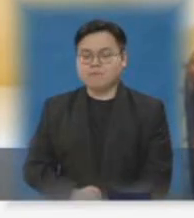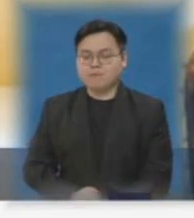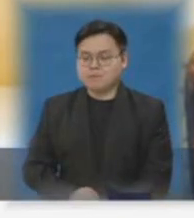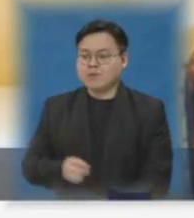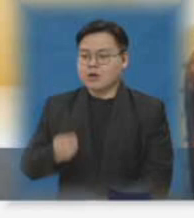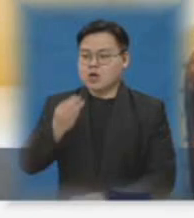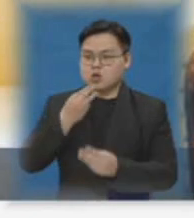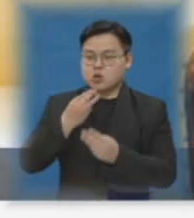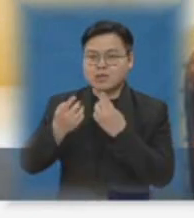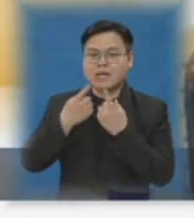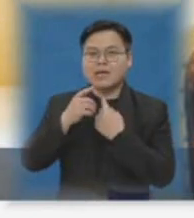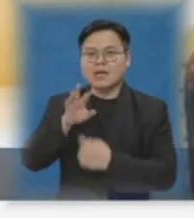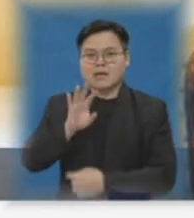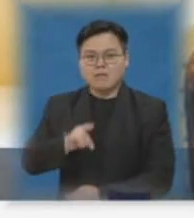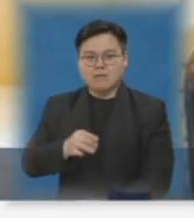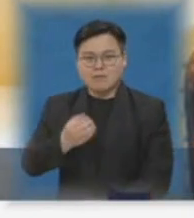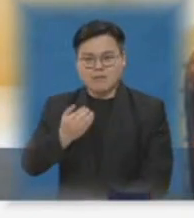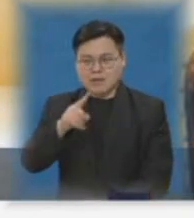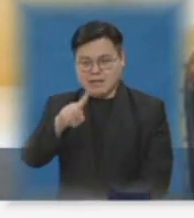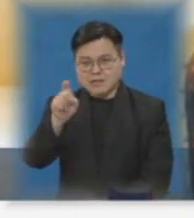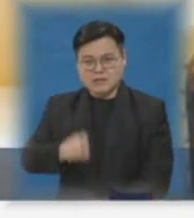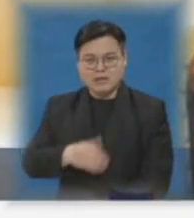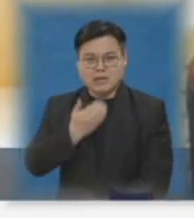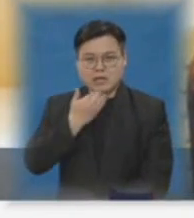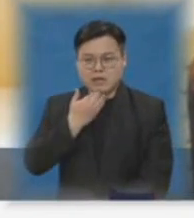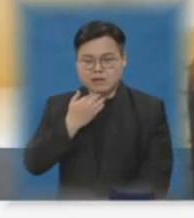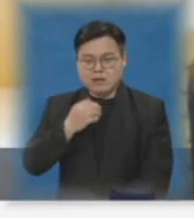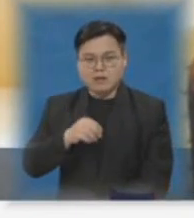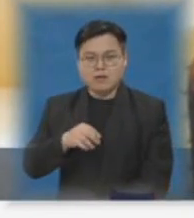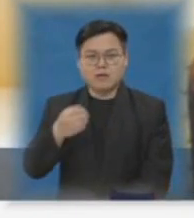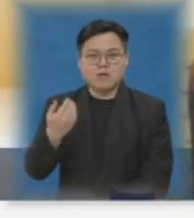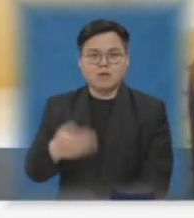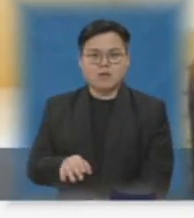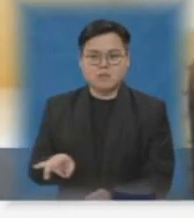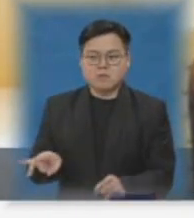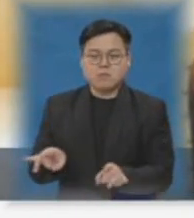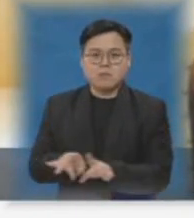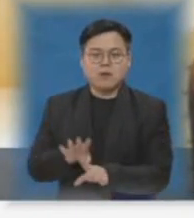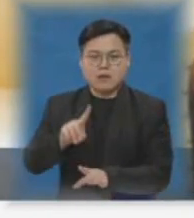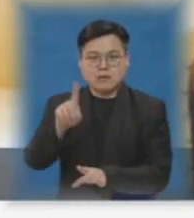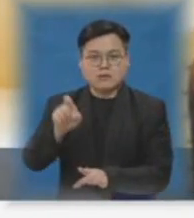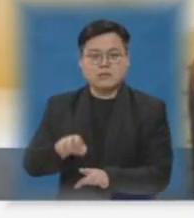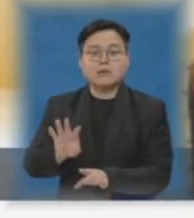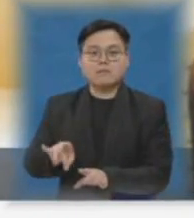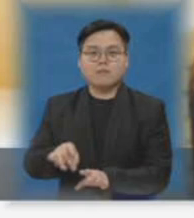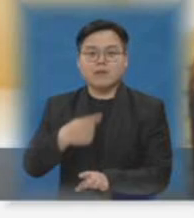үү? Инээдэнтэй бүр ойгтмаар. Ингэж байгаа хөө.